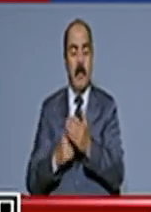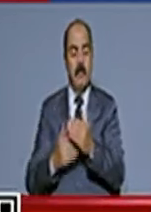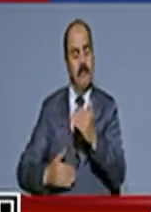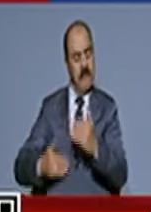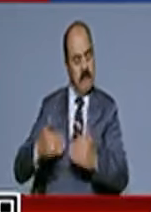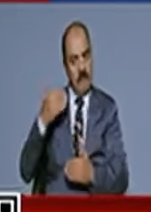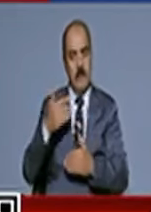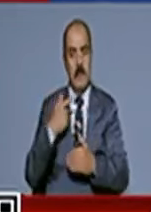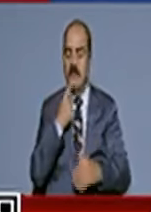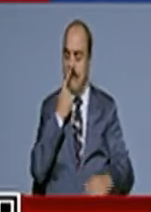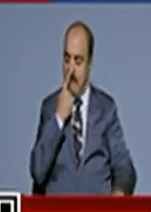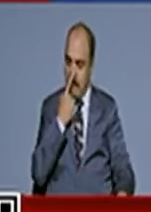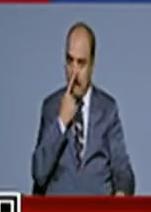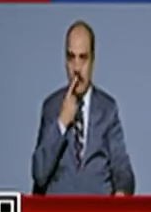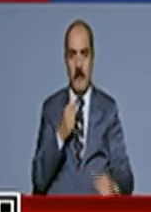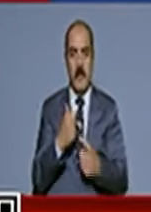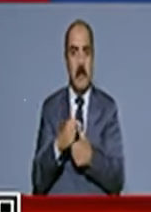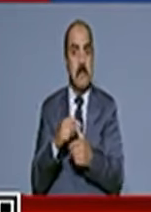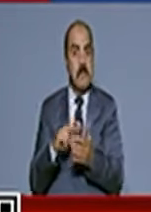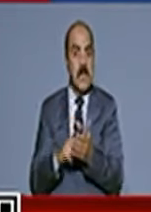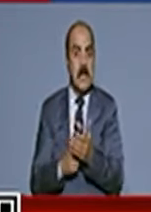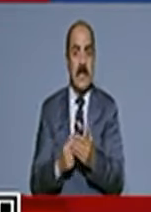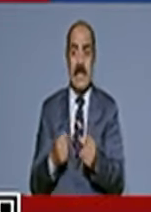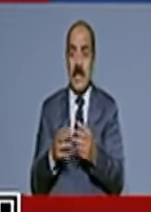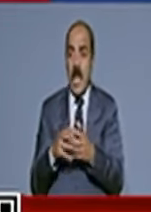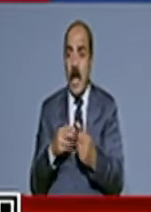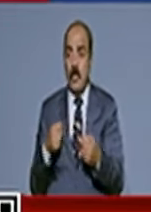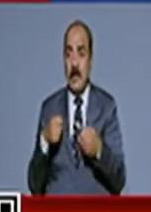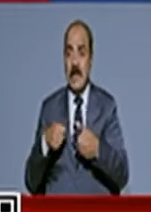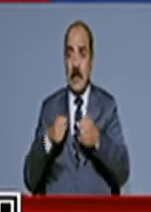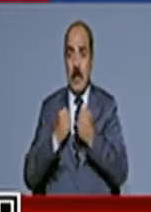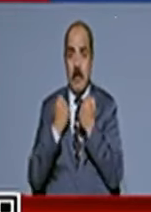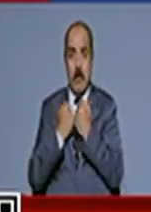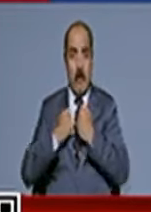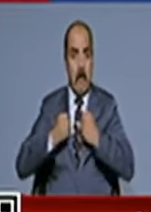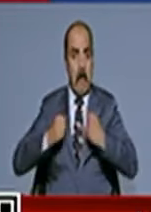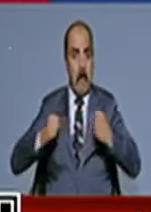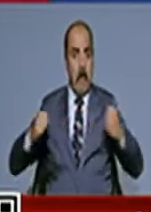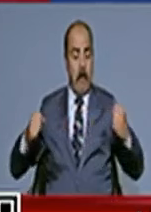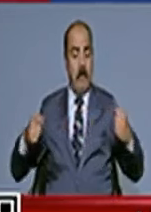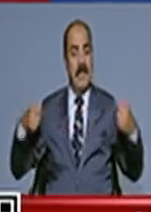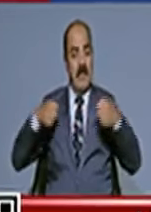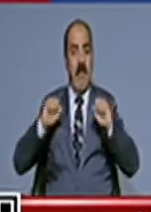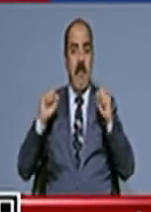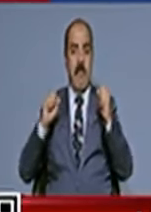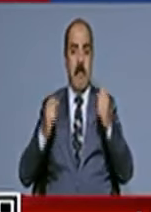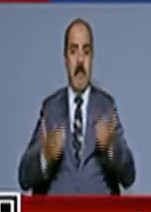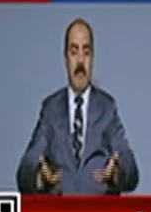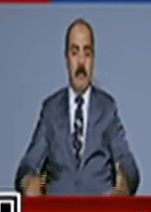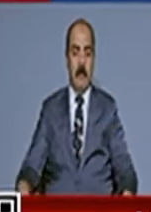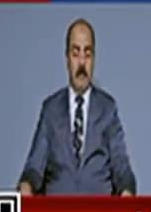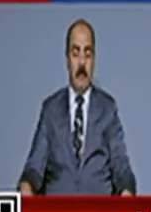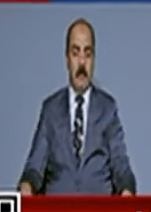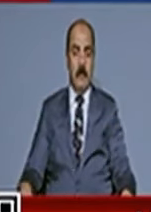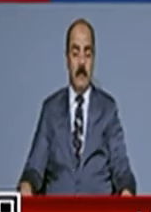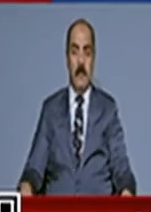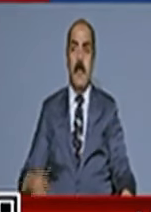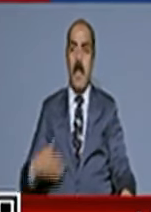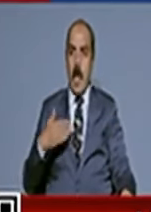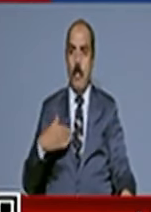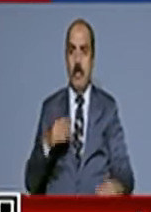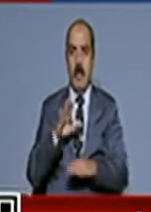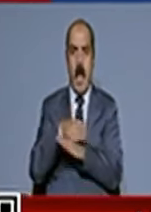للوفاء بالاحتياجات المتزايدة من الطاقة الكهربائية اللازمة لخطة